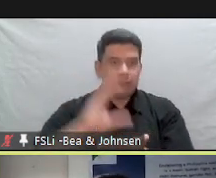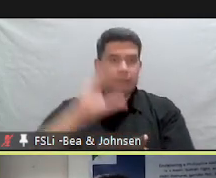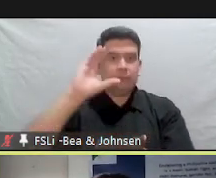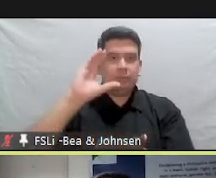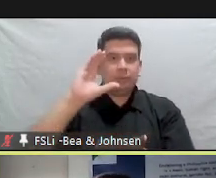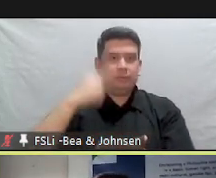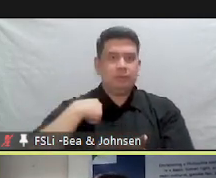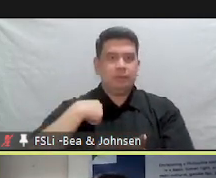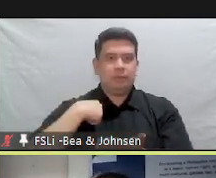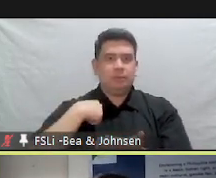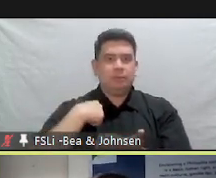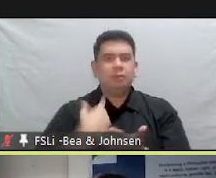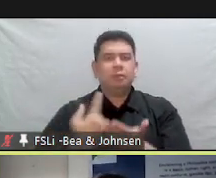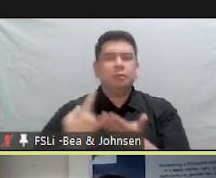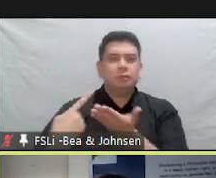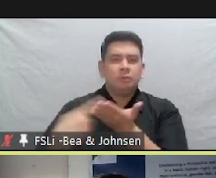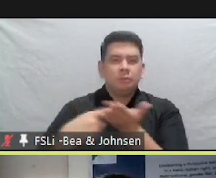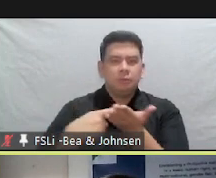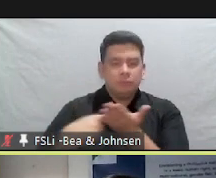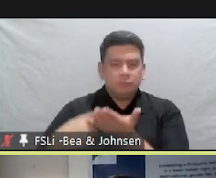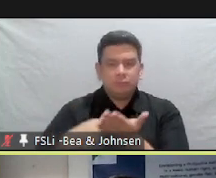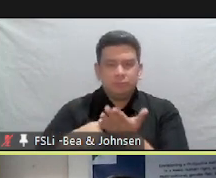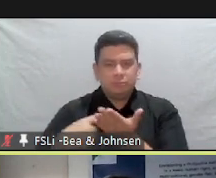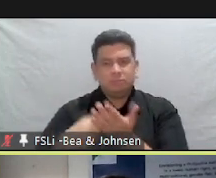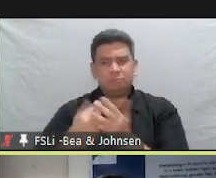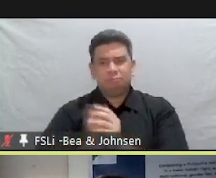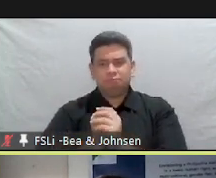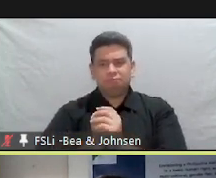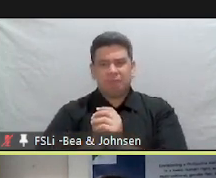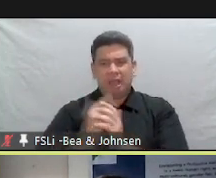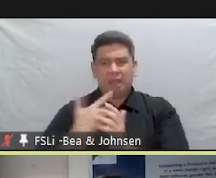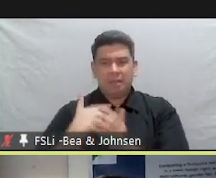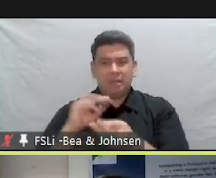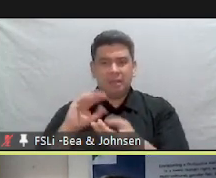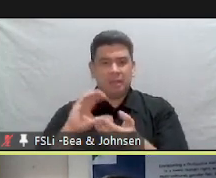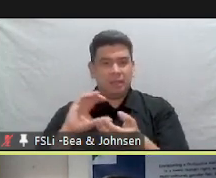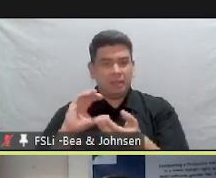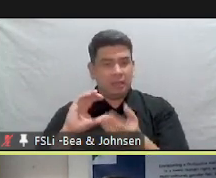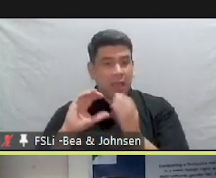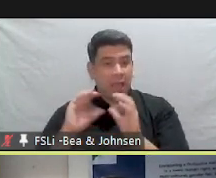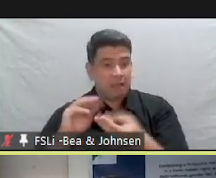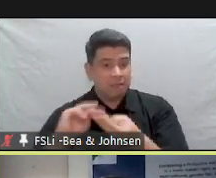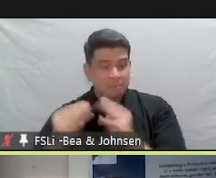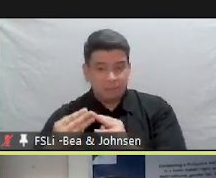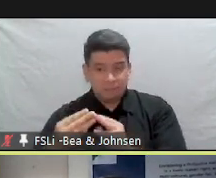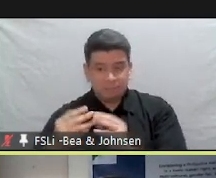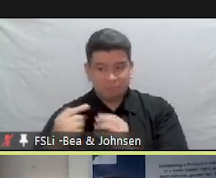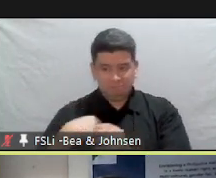doon namin pag-uusapan ng mga kaklasiko na hindi lang pala ang buwan ng wika ay